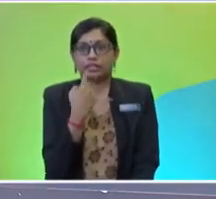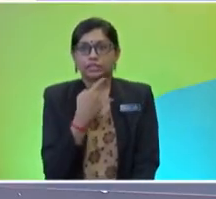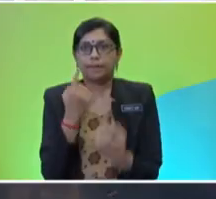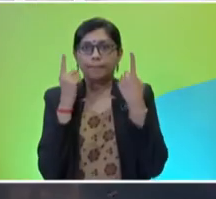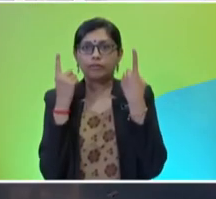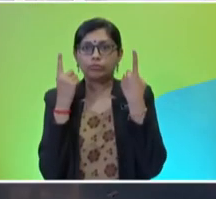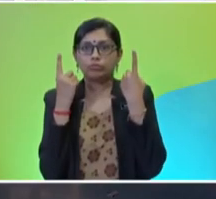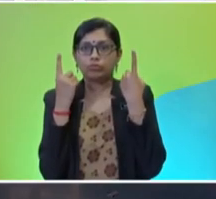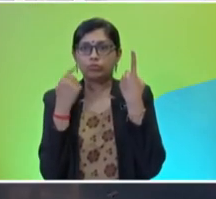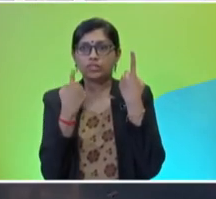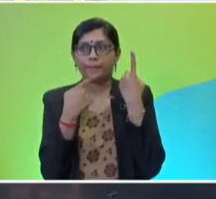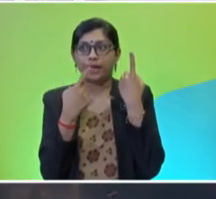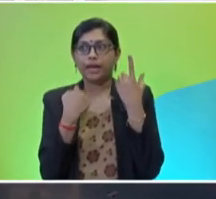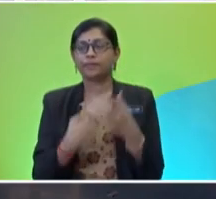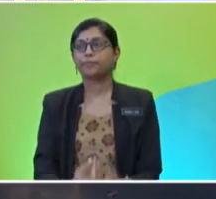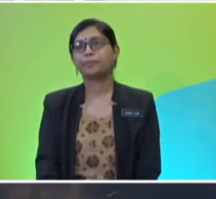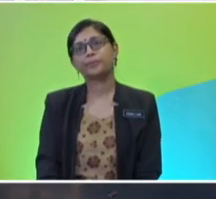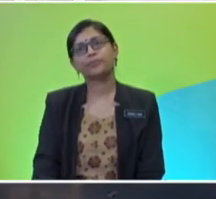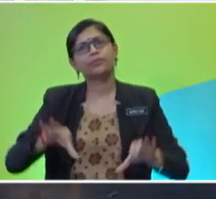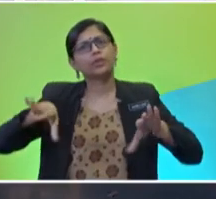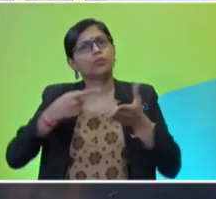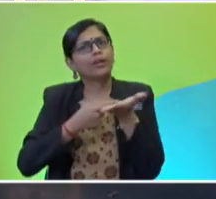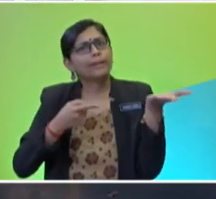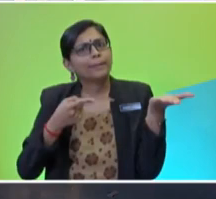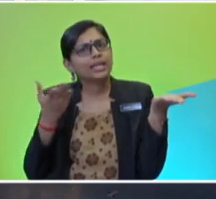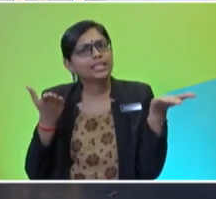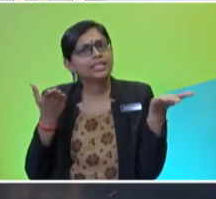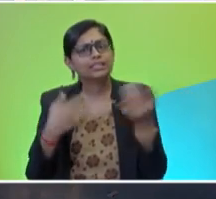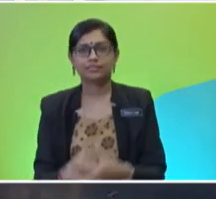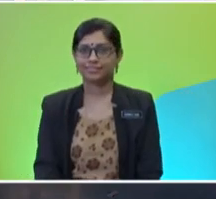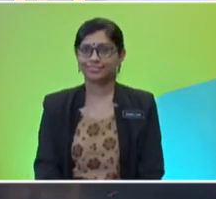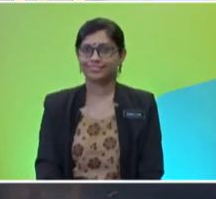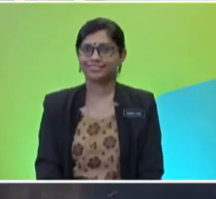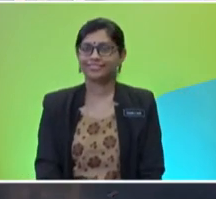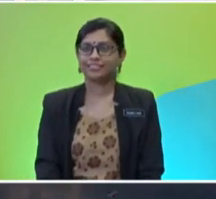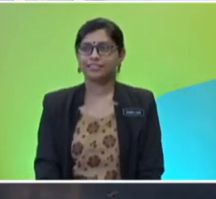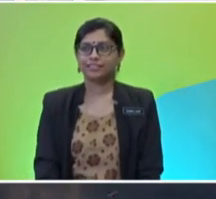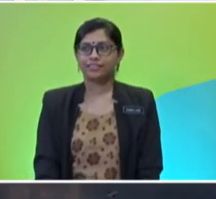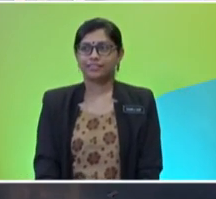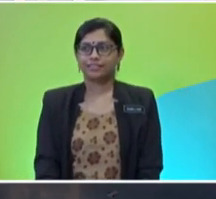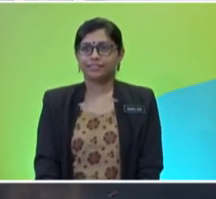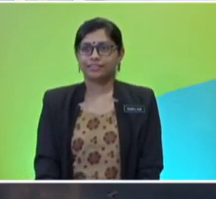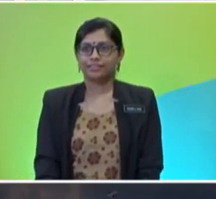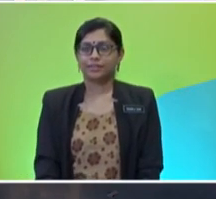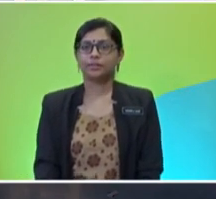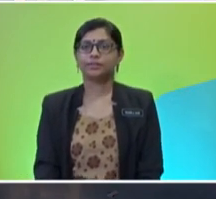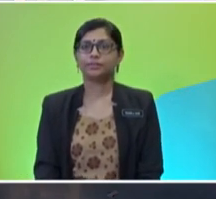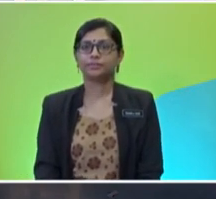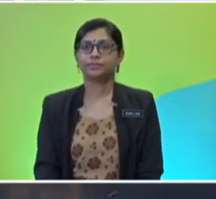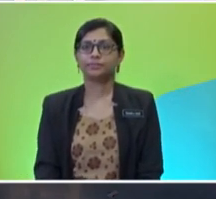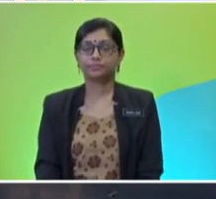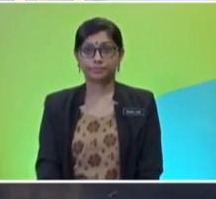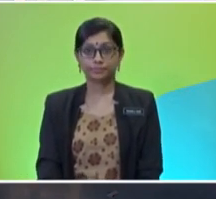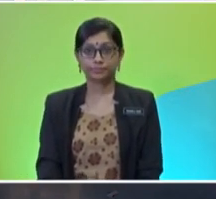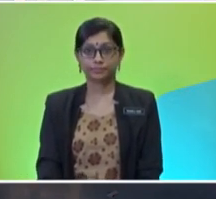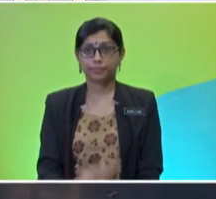Ha. Kita nak buat apa dengan Peter ni, cikgu? Okey. Kalau Akmal tengok kat sini, murid-murid di rumah